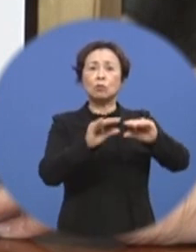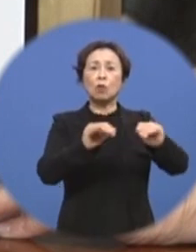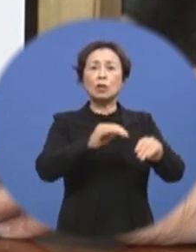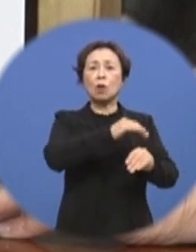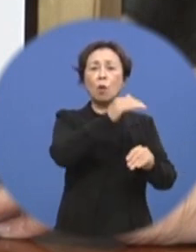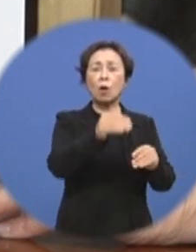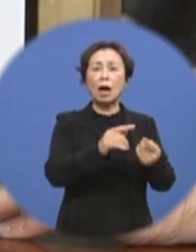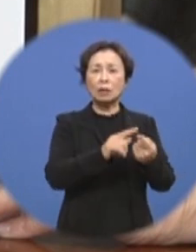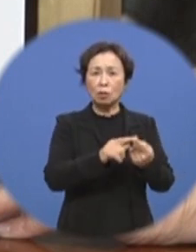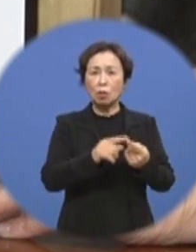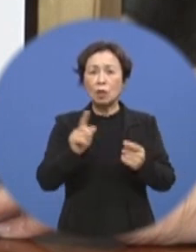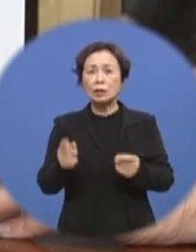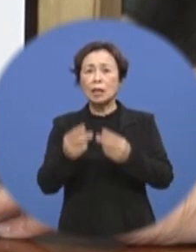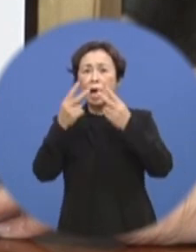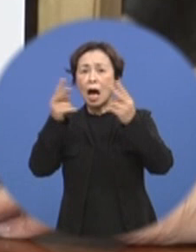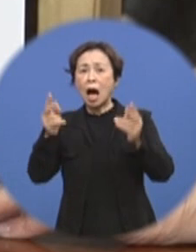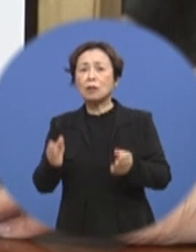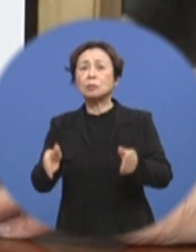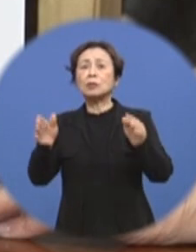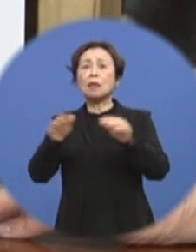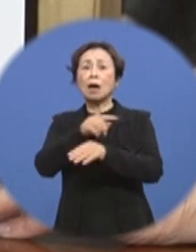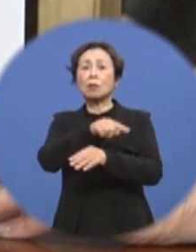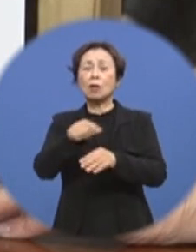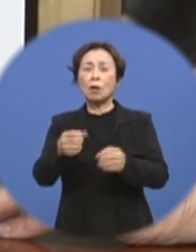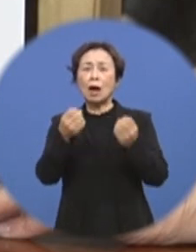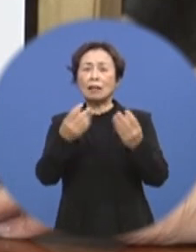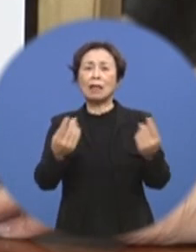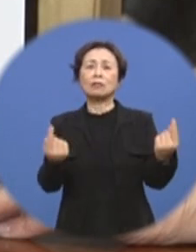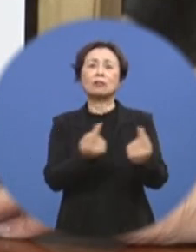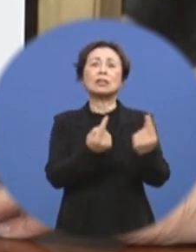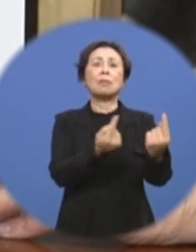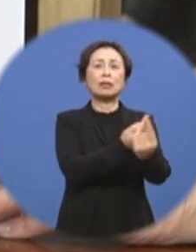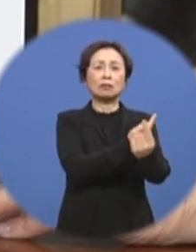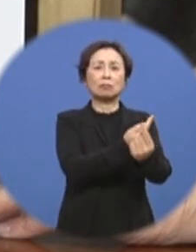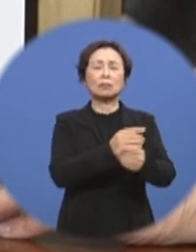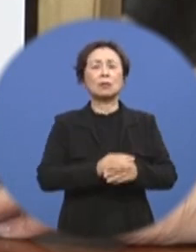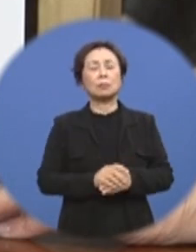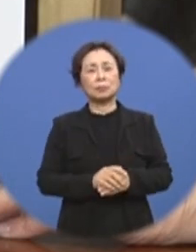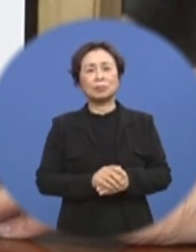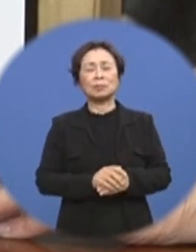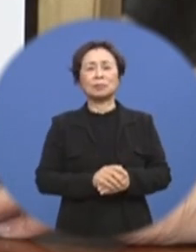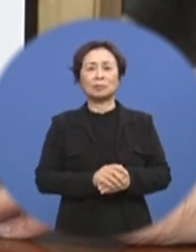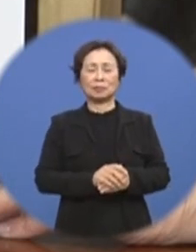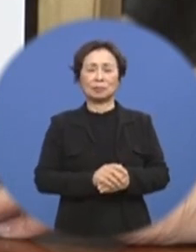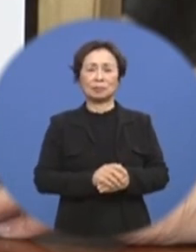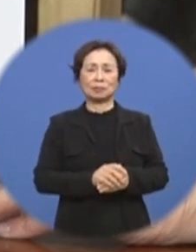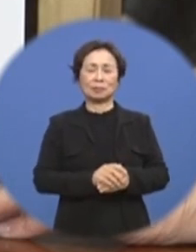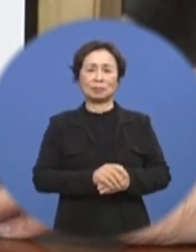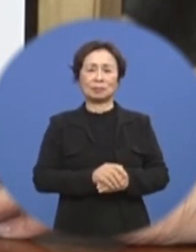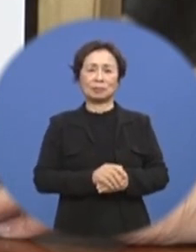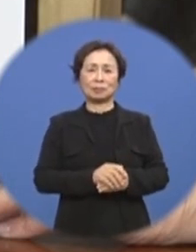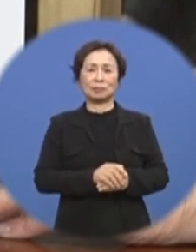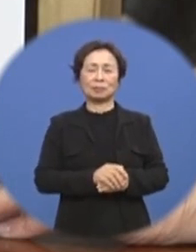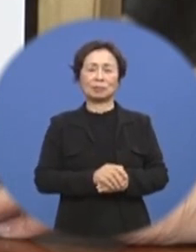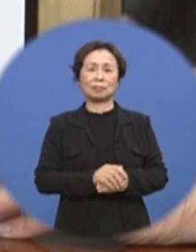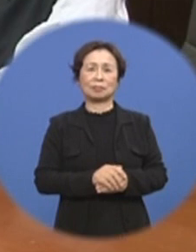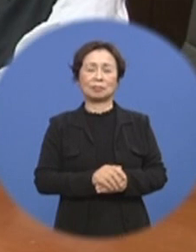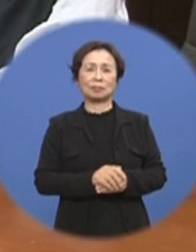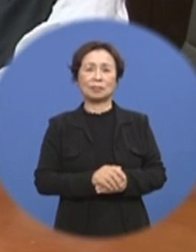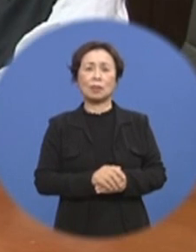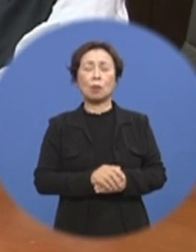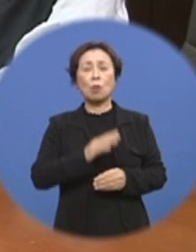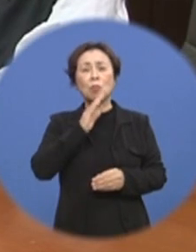新しくするぞとちょっと今ボロボロなんでねでするぞということになっていてそれで